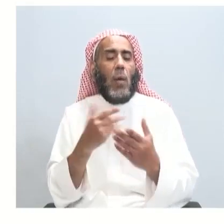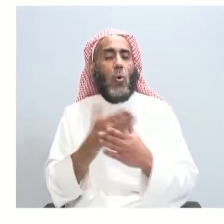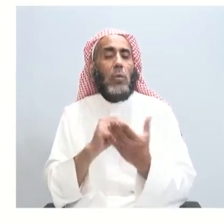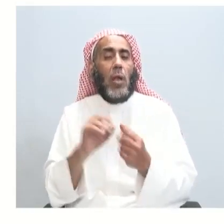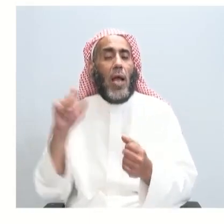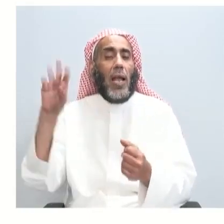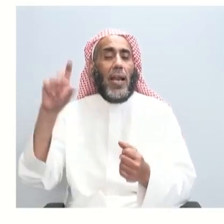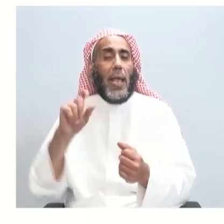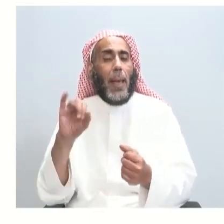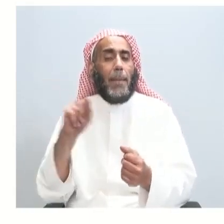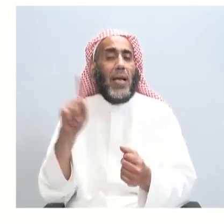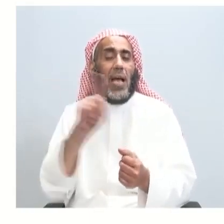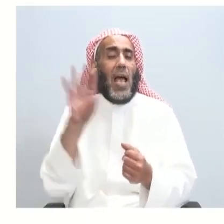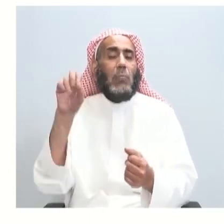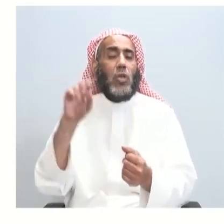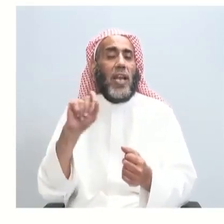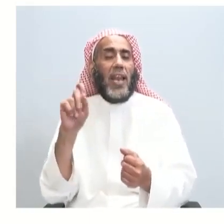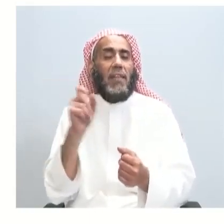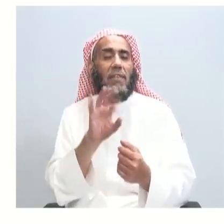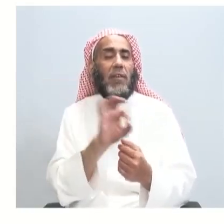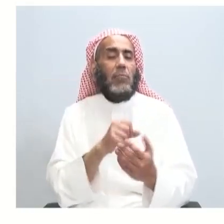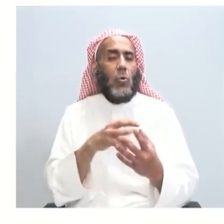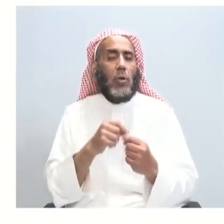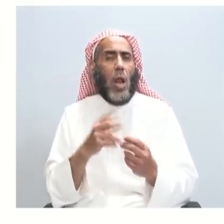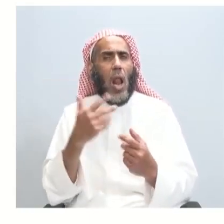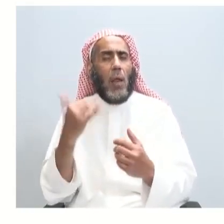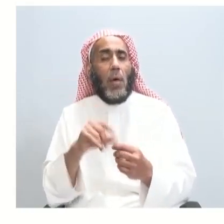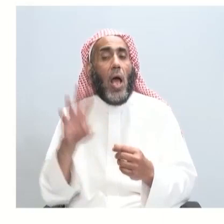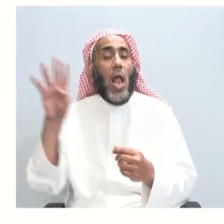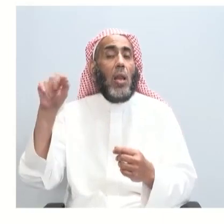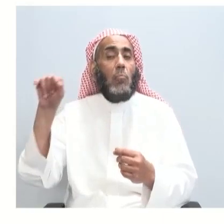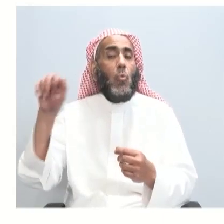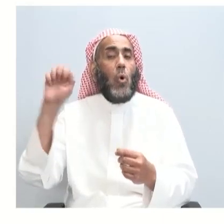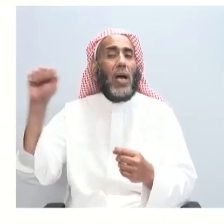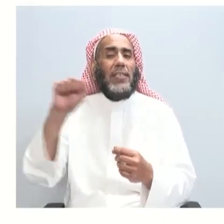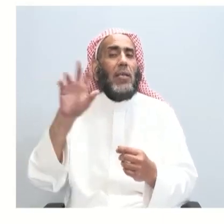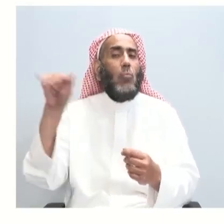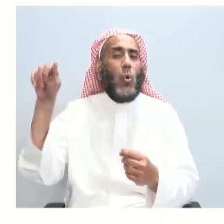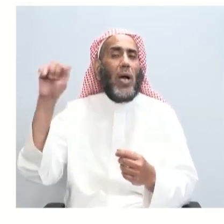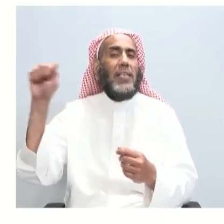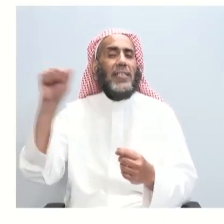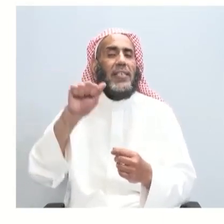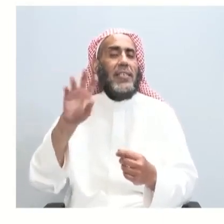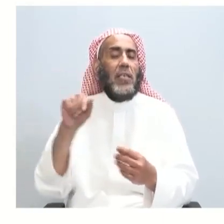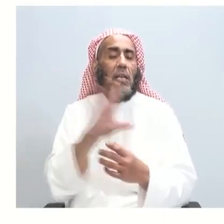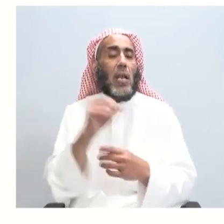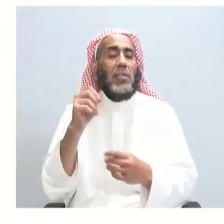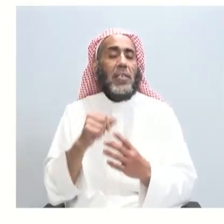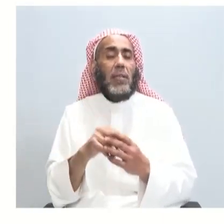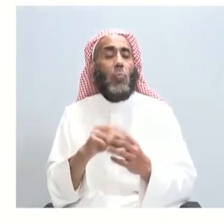المعاني غريب المصنف ايضا المخصص لابن سيده كذلك خاص بالمعاني